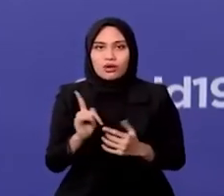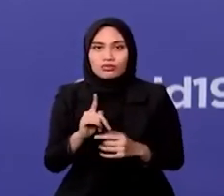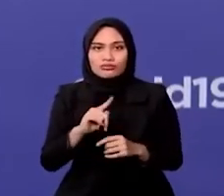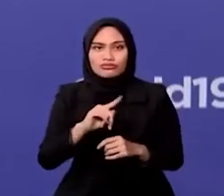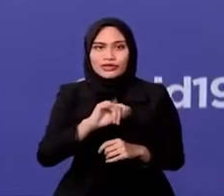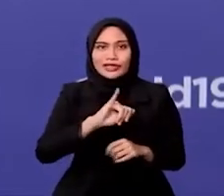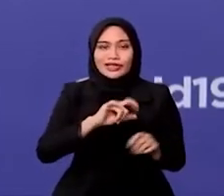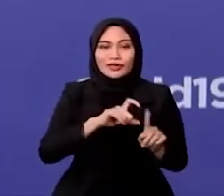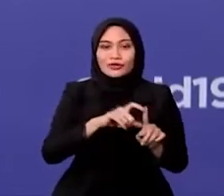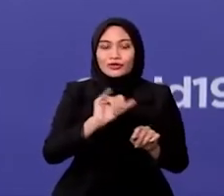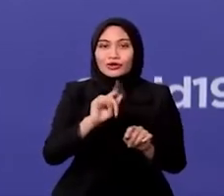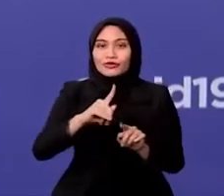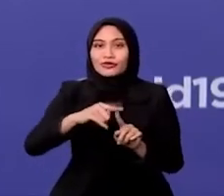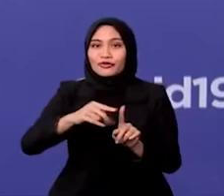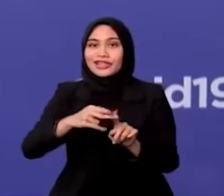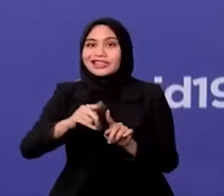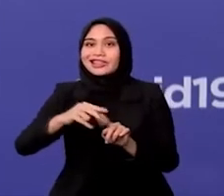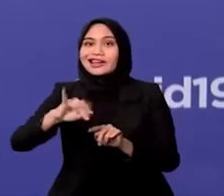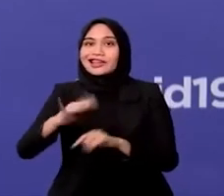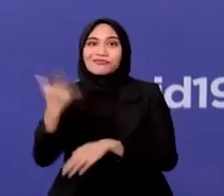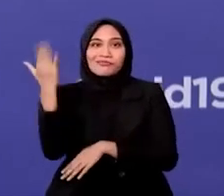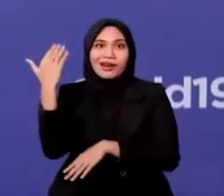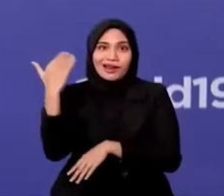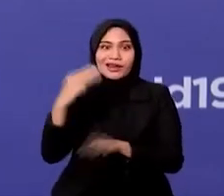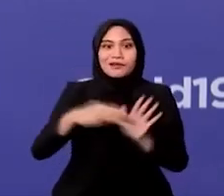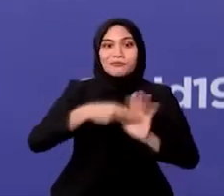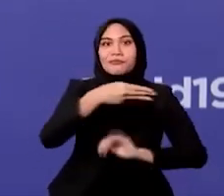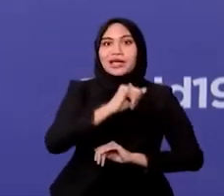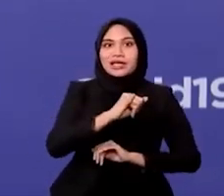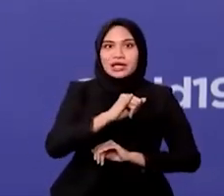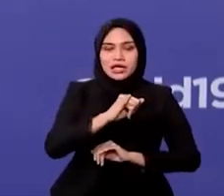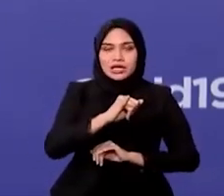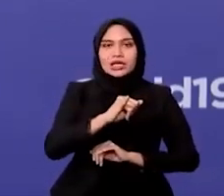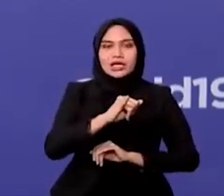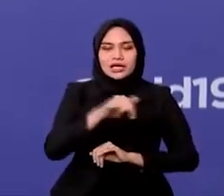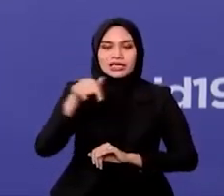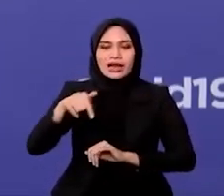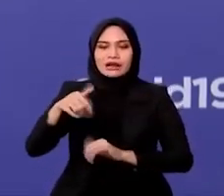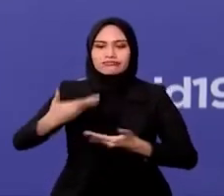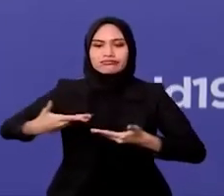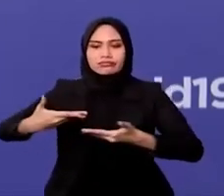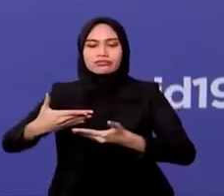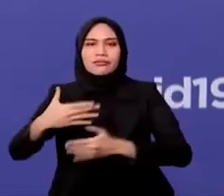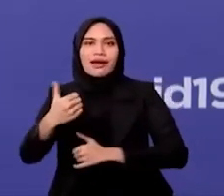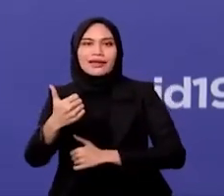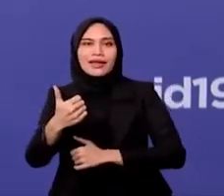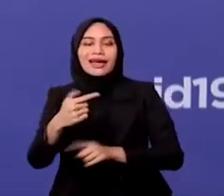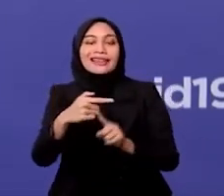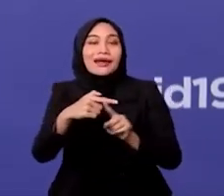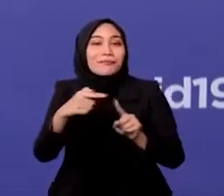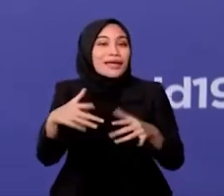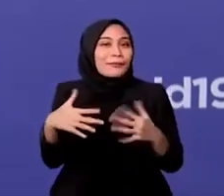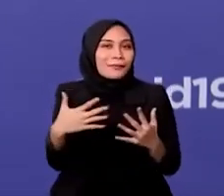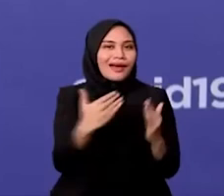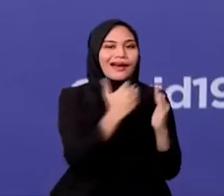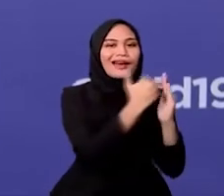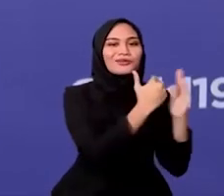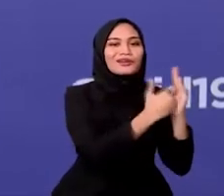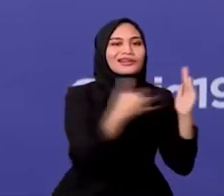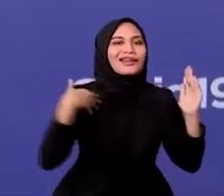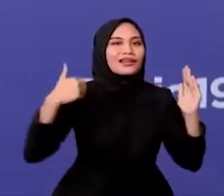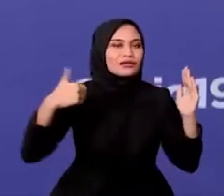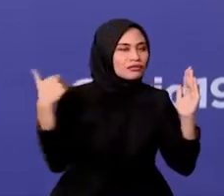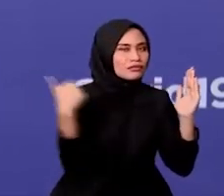1431 Hijriah pada akhir bulan Mei lalu namun protokol kesehatan tetap